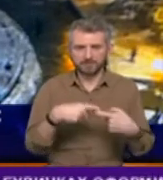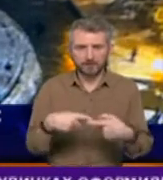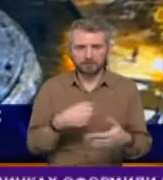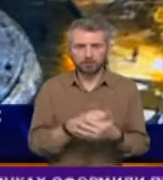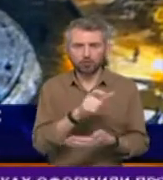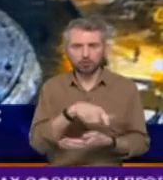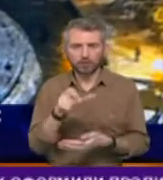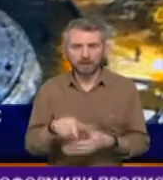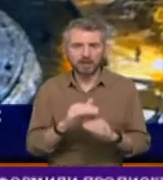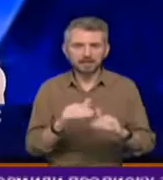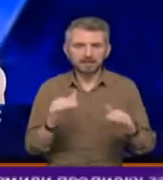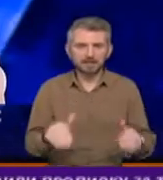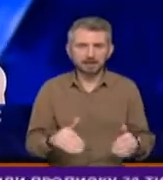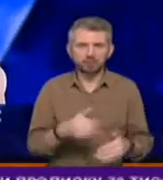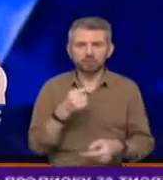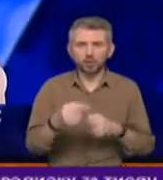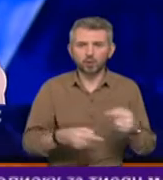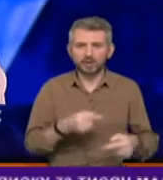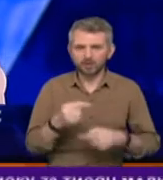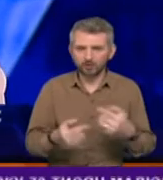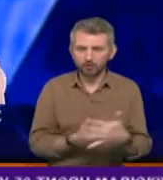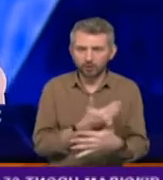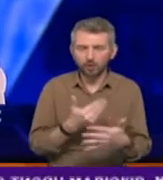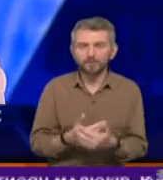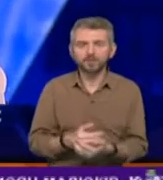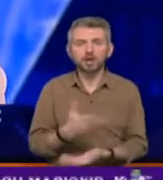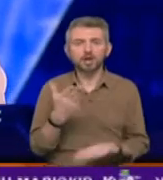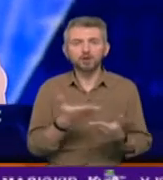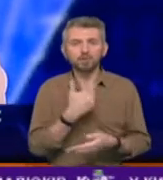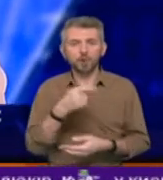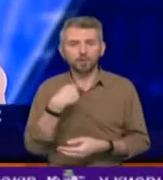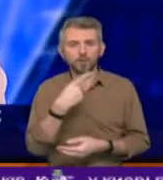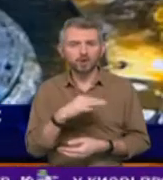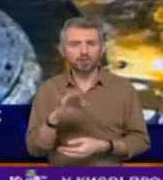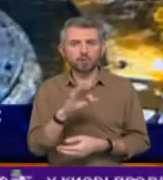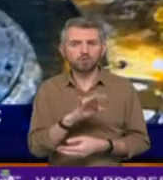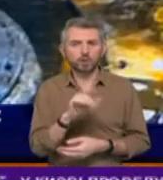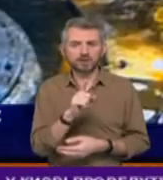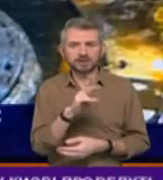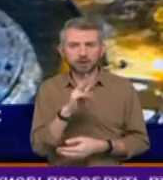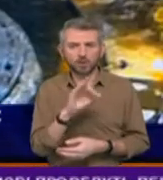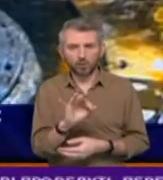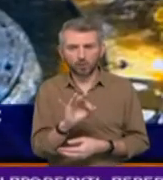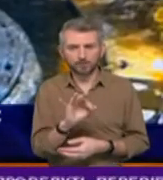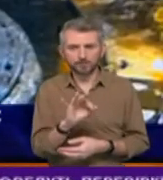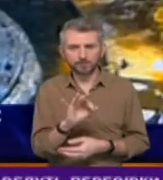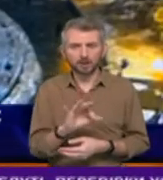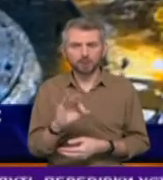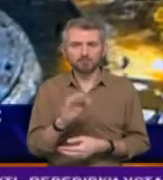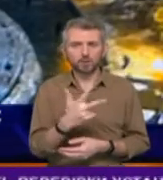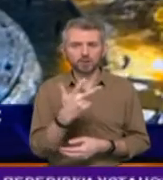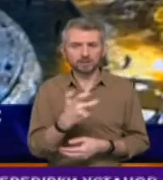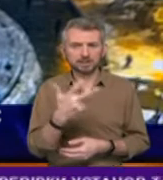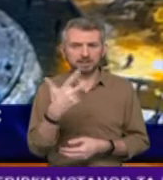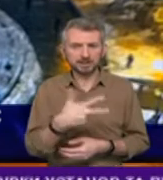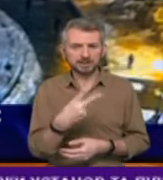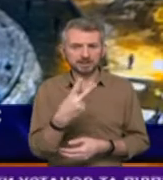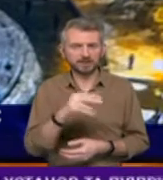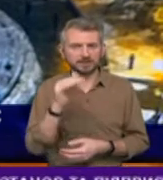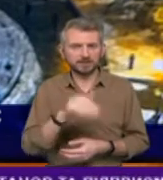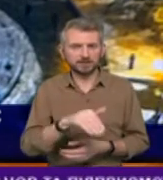не будуть мати можливість нам розказати, що там насправді відбувається. А найголовніше, шановні, не забувайте, що ви так само є